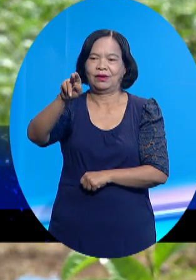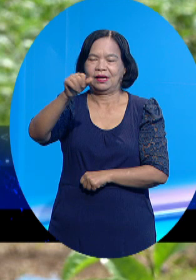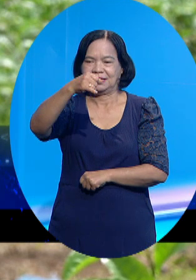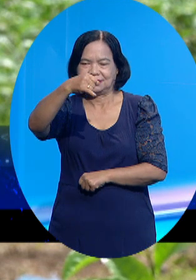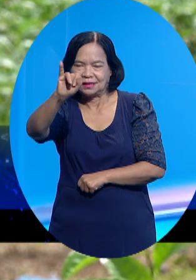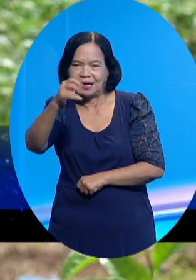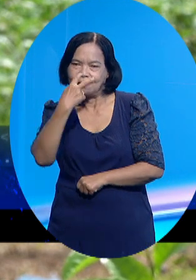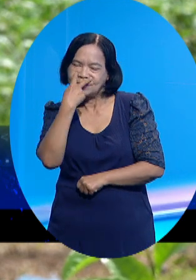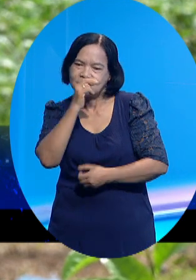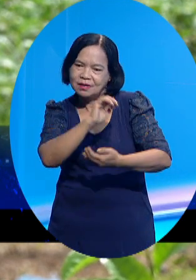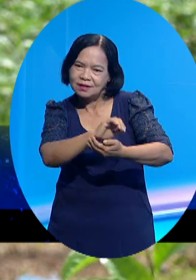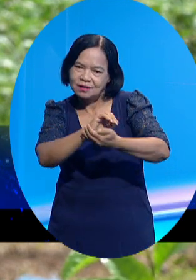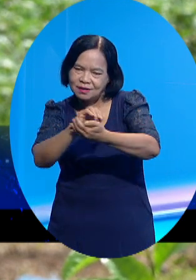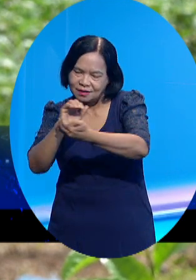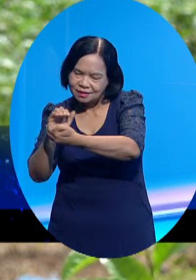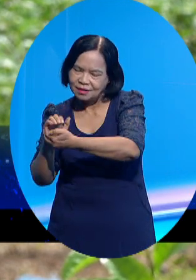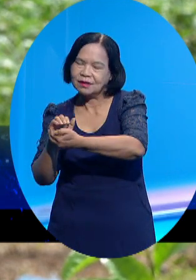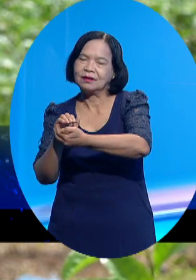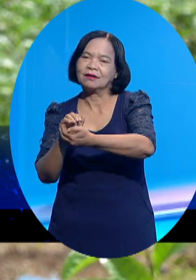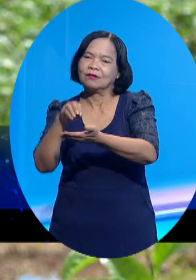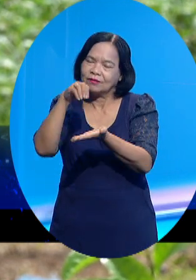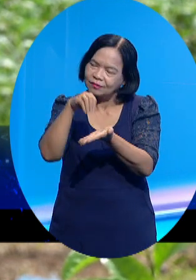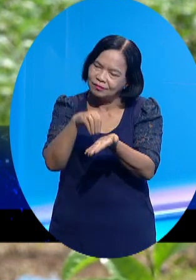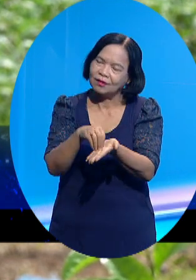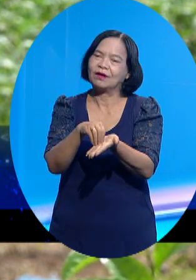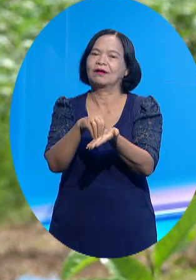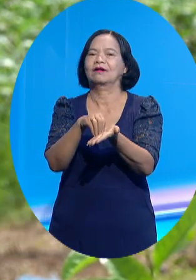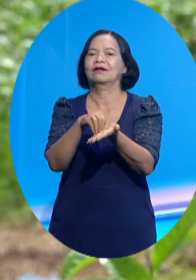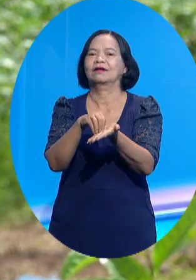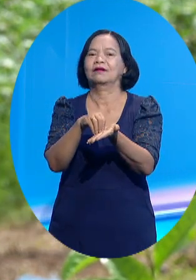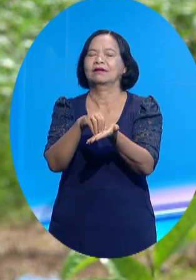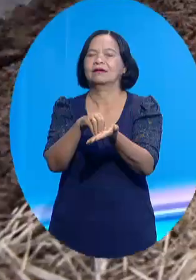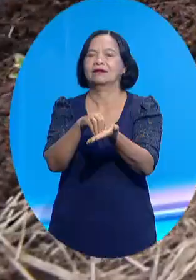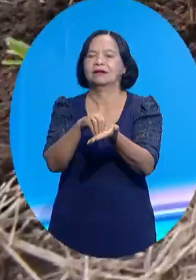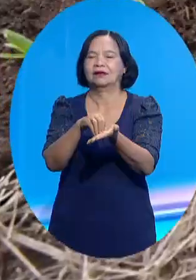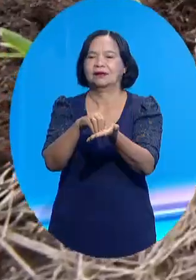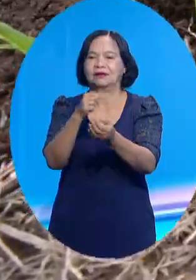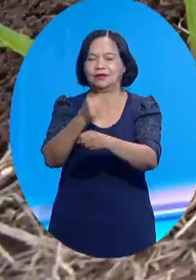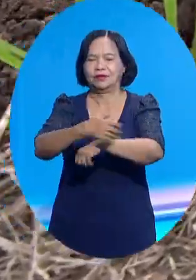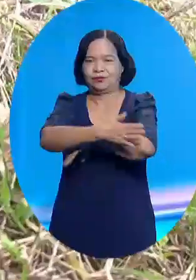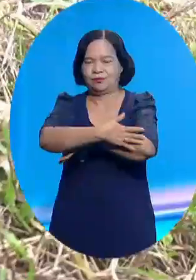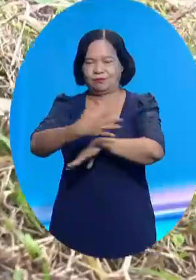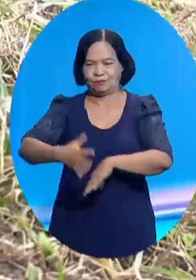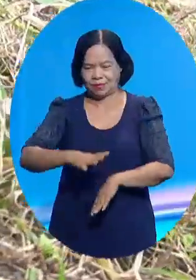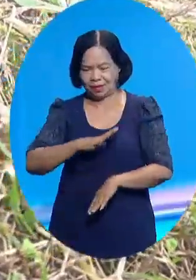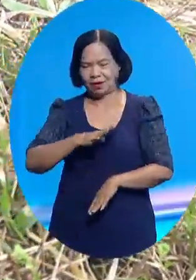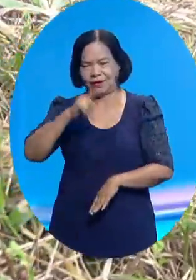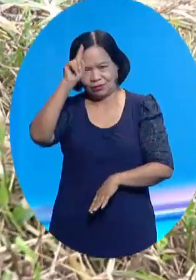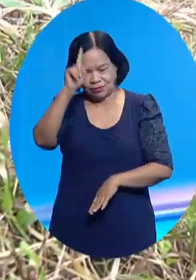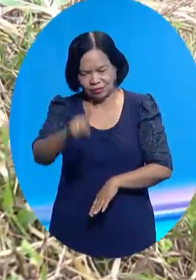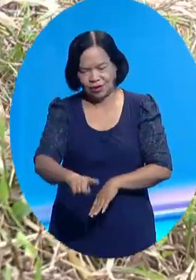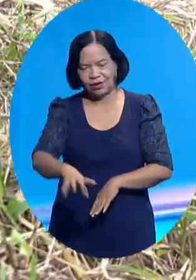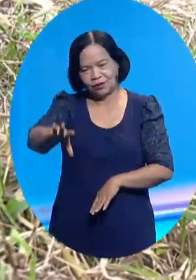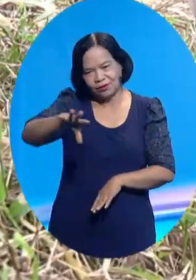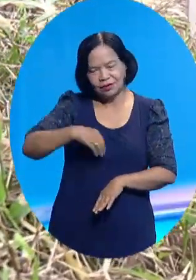hệ thiên nhiên thì còn riêng về chỗ ăn hạt nó có tạo kế sinh nhai cho bà con thì sẽ giúp cho bà con có thêm một nguồn